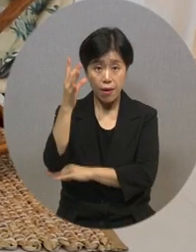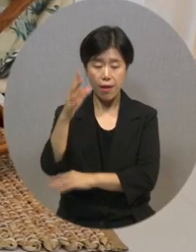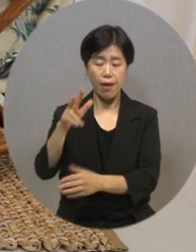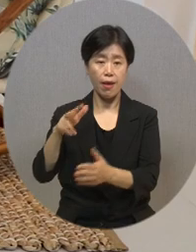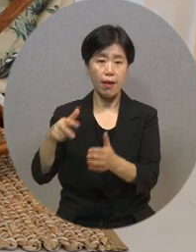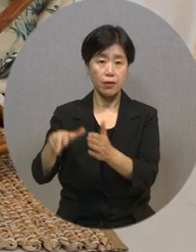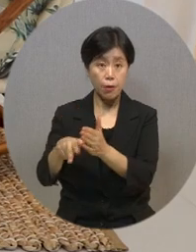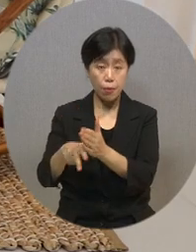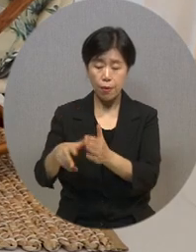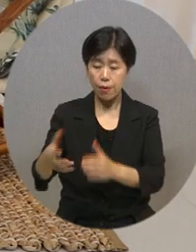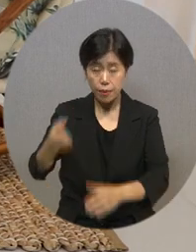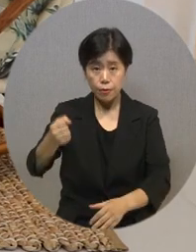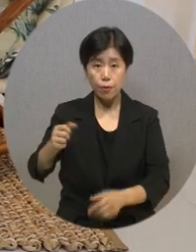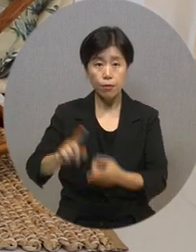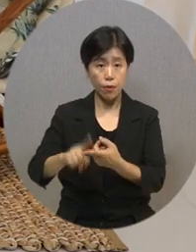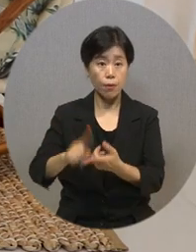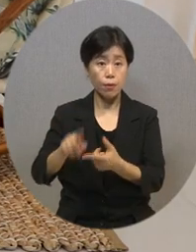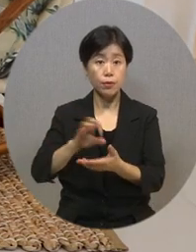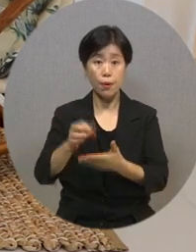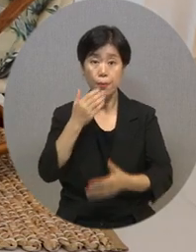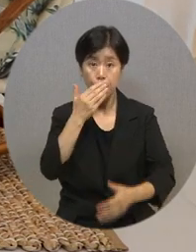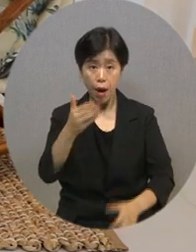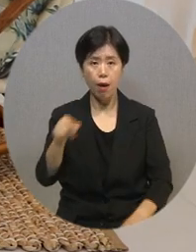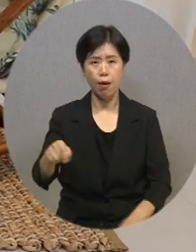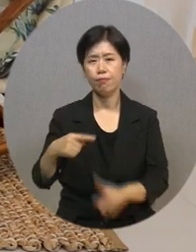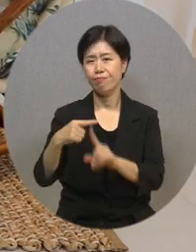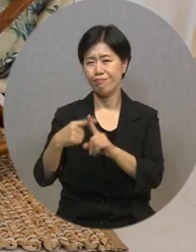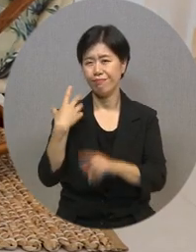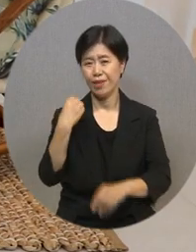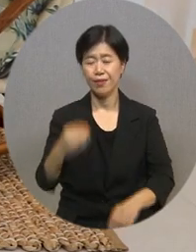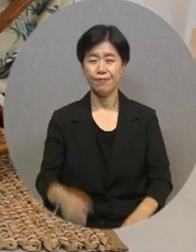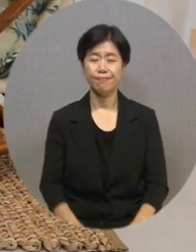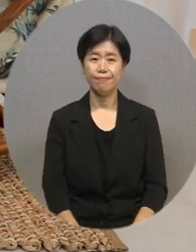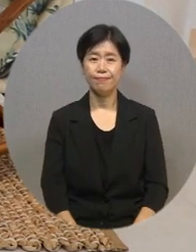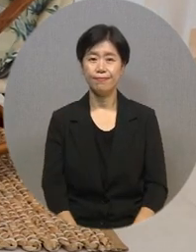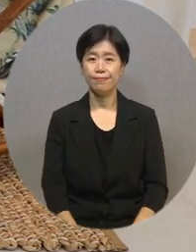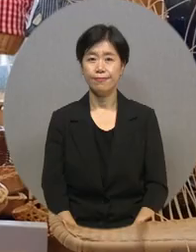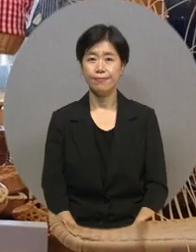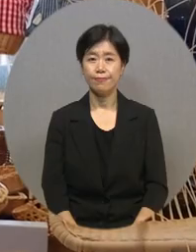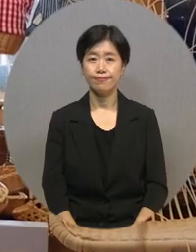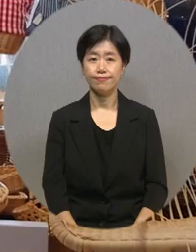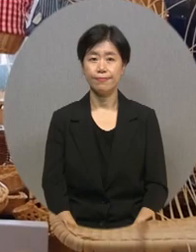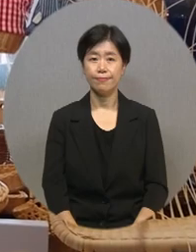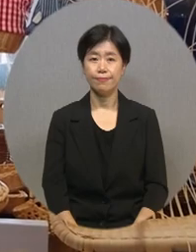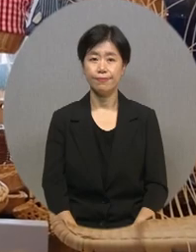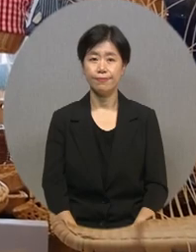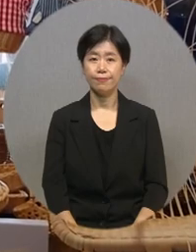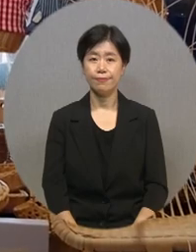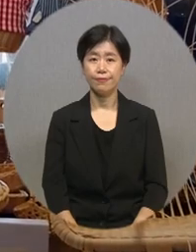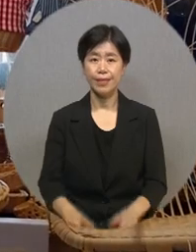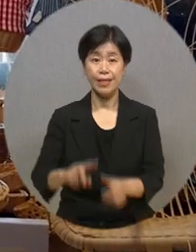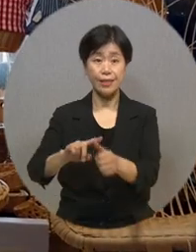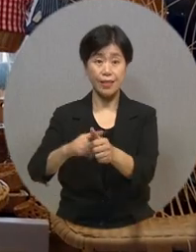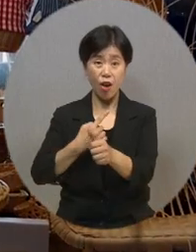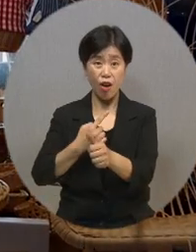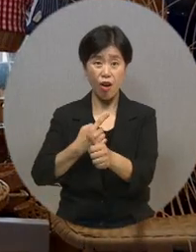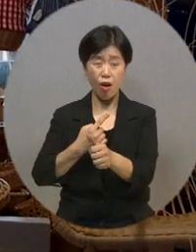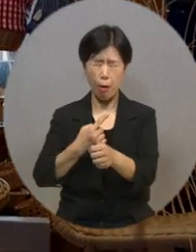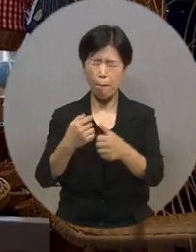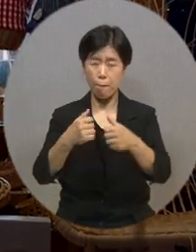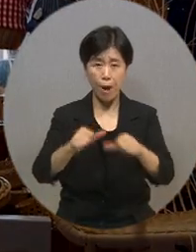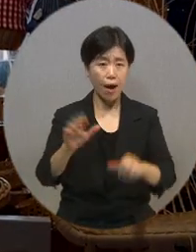사용할 수 있다는 것이 라탄의 장점이고 매력인 것 같아요. 네네. 자연을 파괴하면서